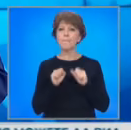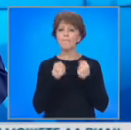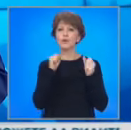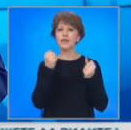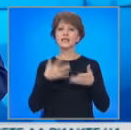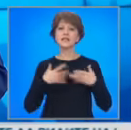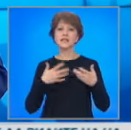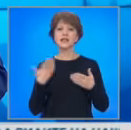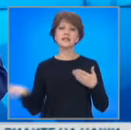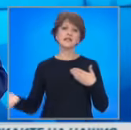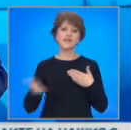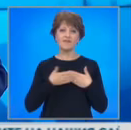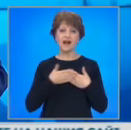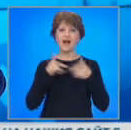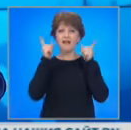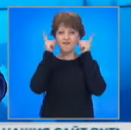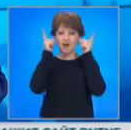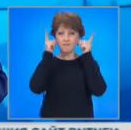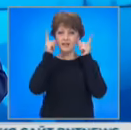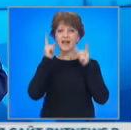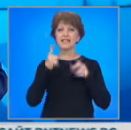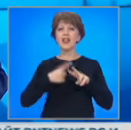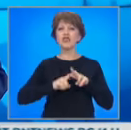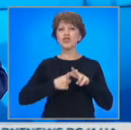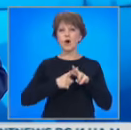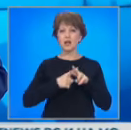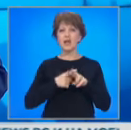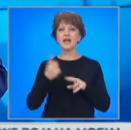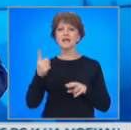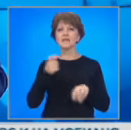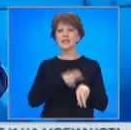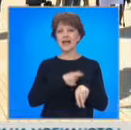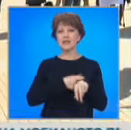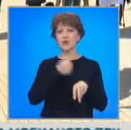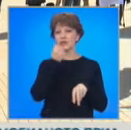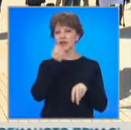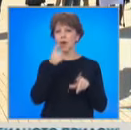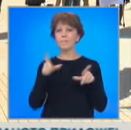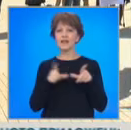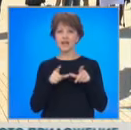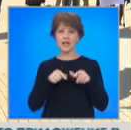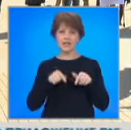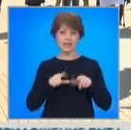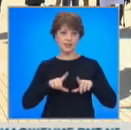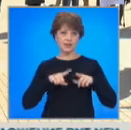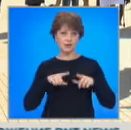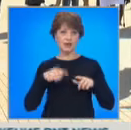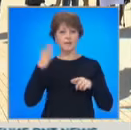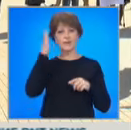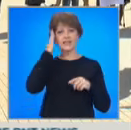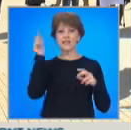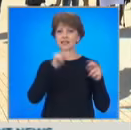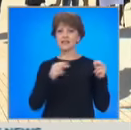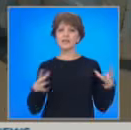Протест с искане за затваряне на фермата за норки край старозагорското село Маджерито. Тази сутрин пред Министерския съвет се събраха